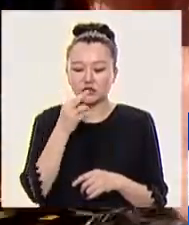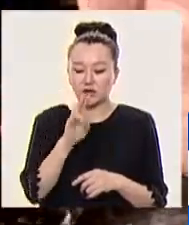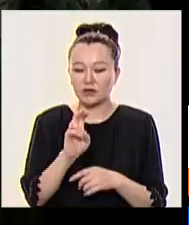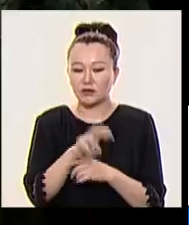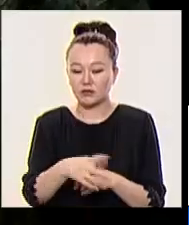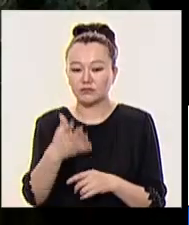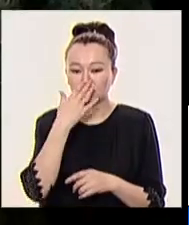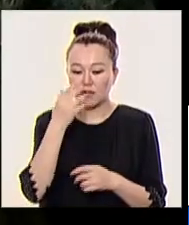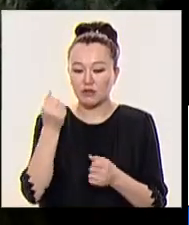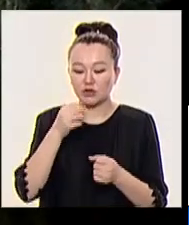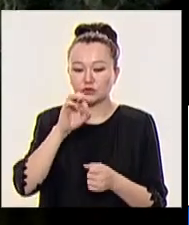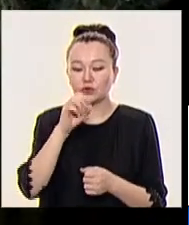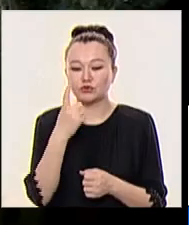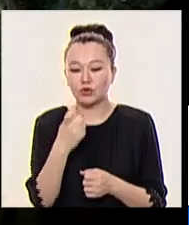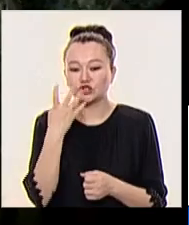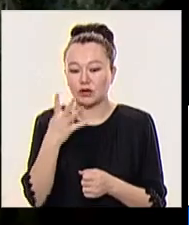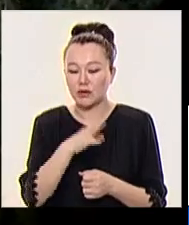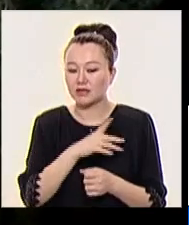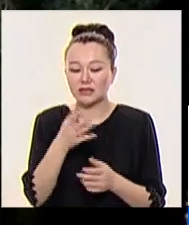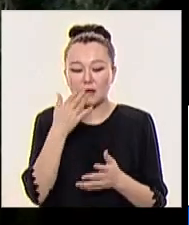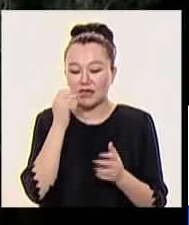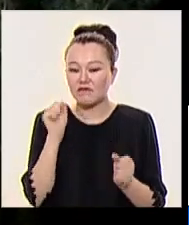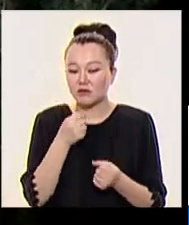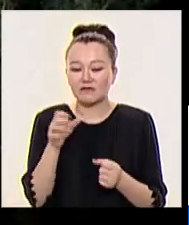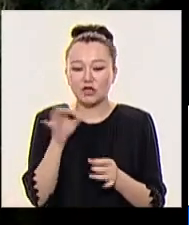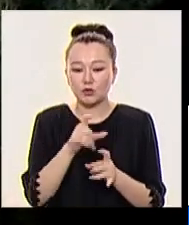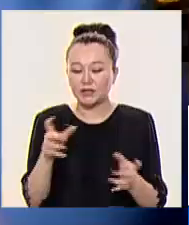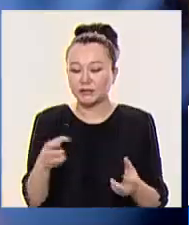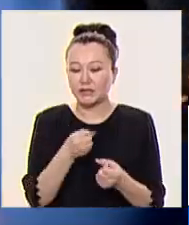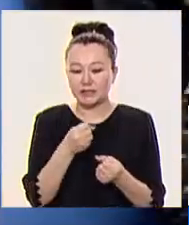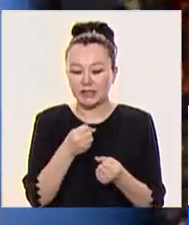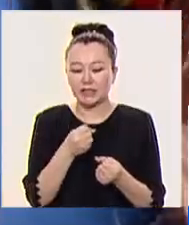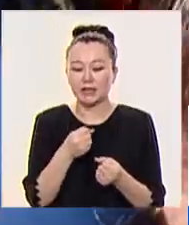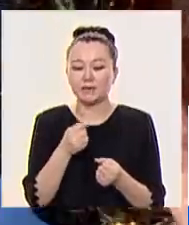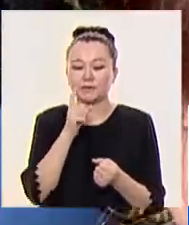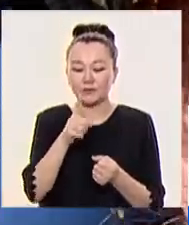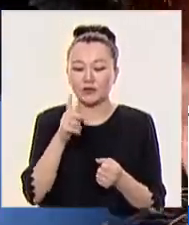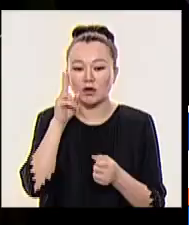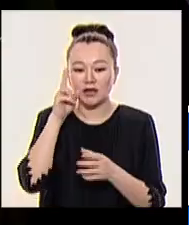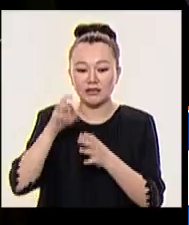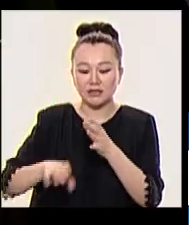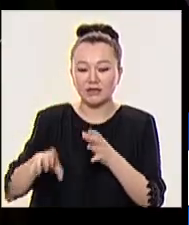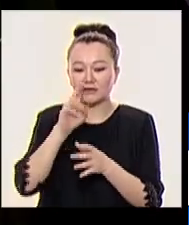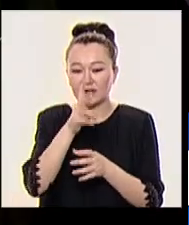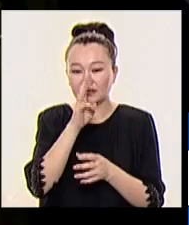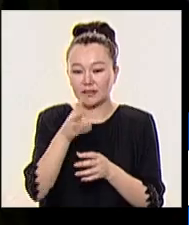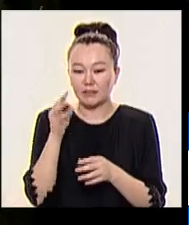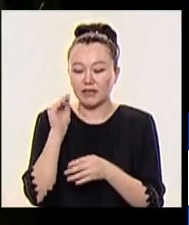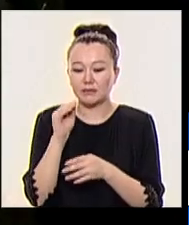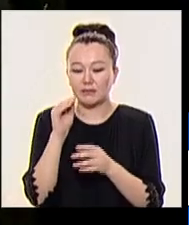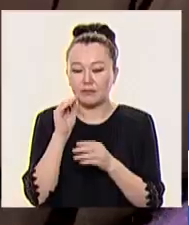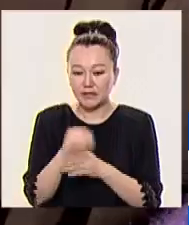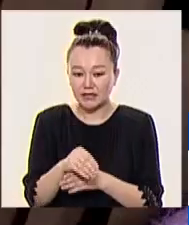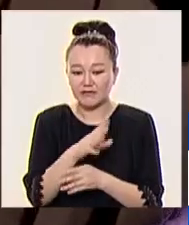стояла аварийная машина 104, тоже запах невозможно. Всех людей эвакуировали оттуда. Но канализацию нам 2-3 года назад